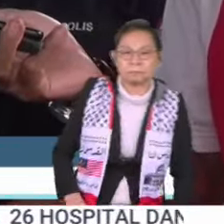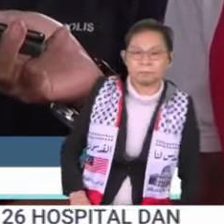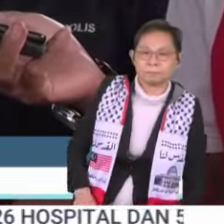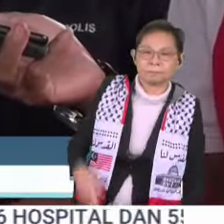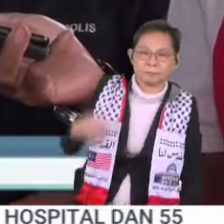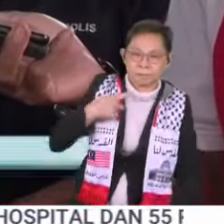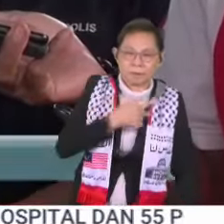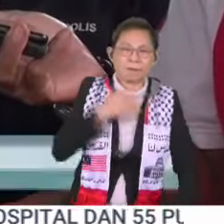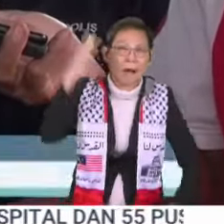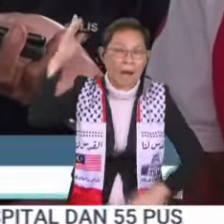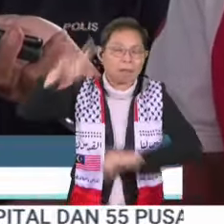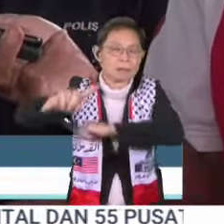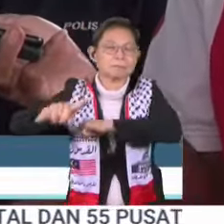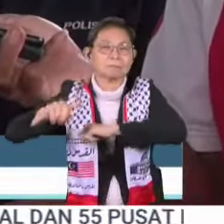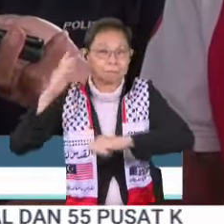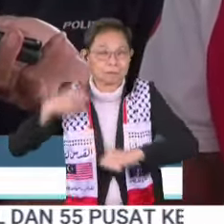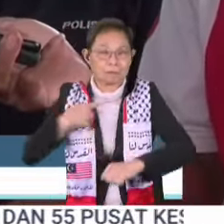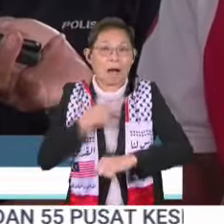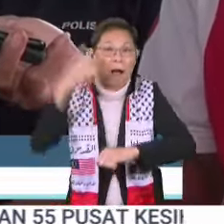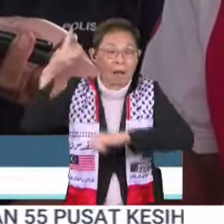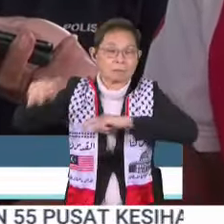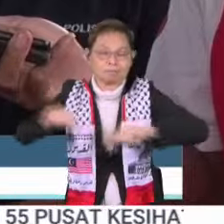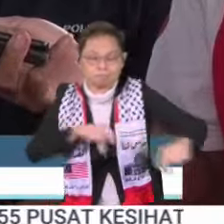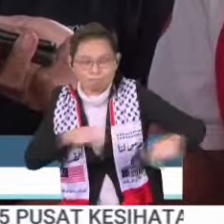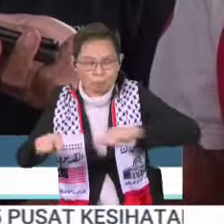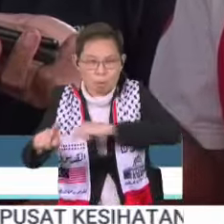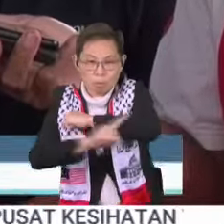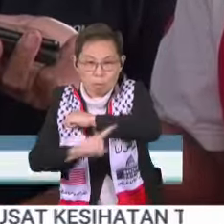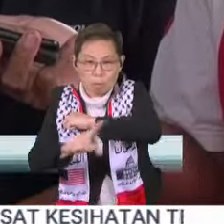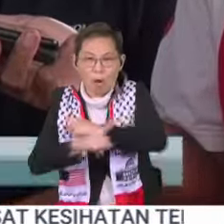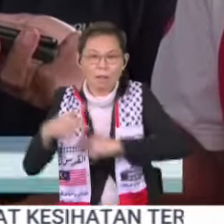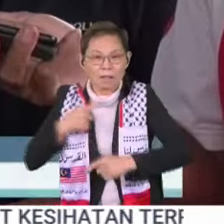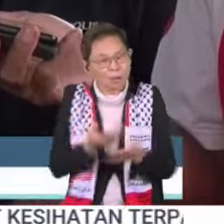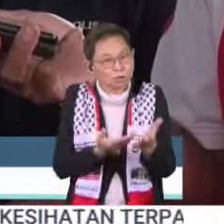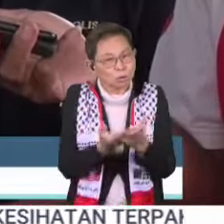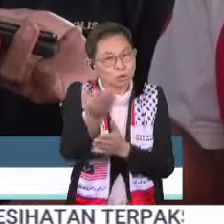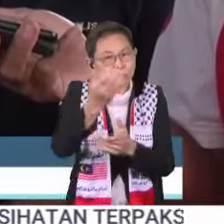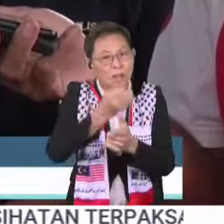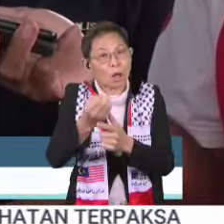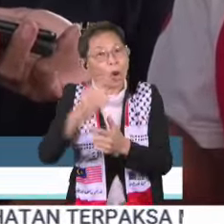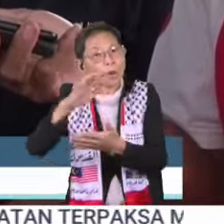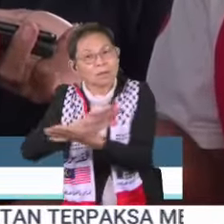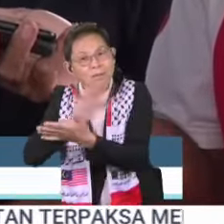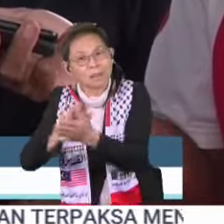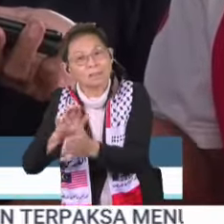Kita akan ambil tindakan. Sama ada kita akan mengambil terus ataupun kita akan buka kesesatan.